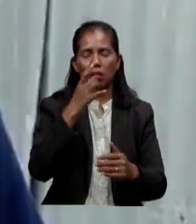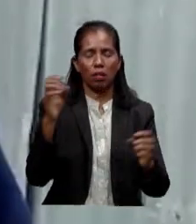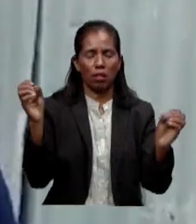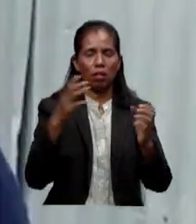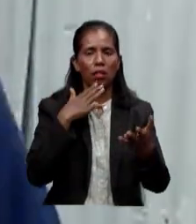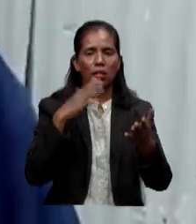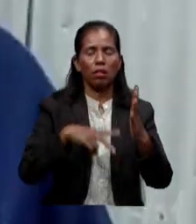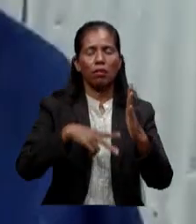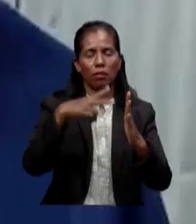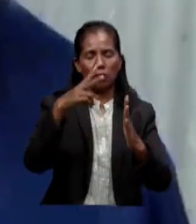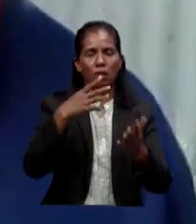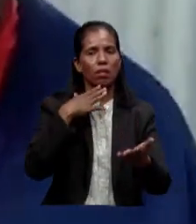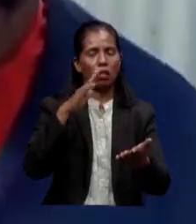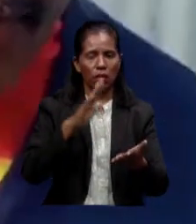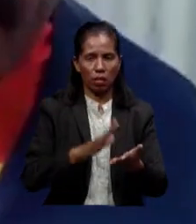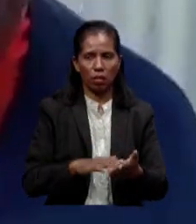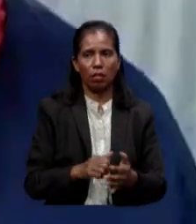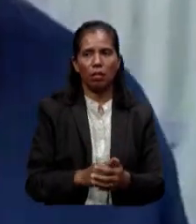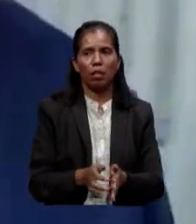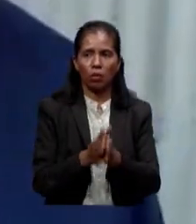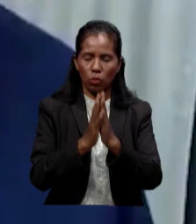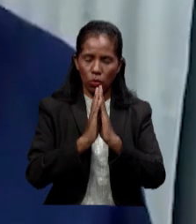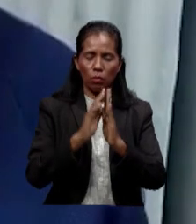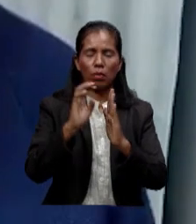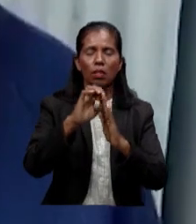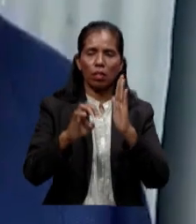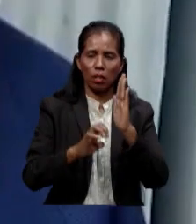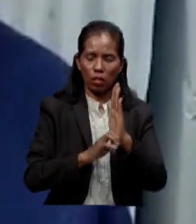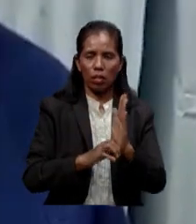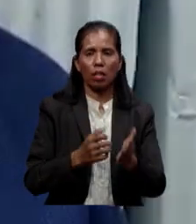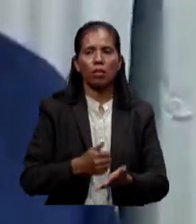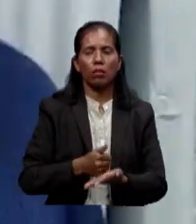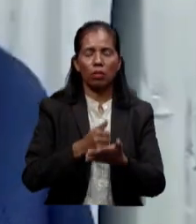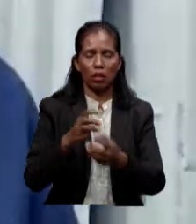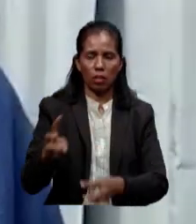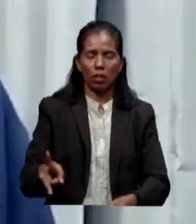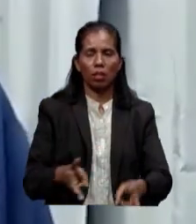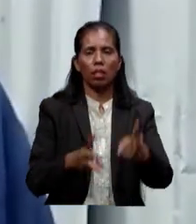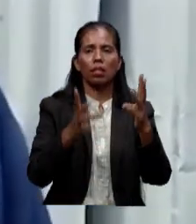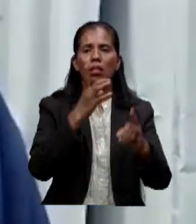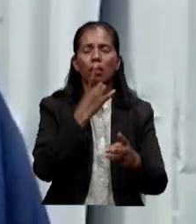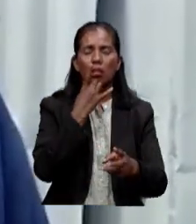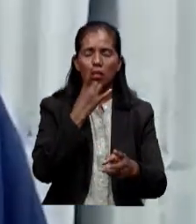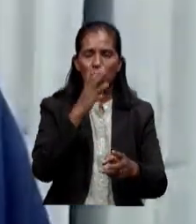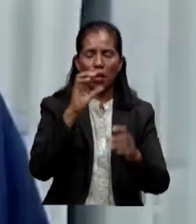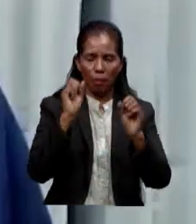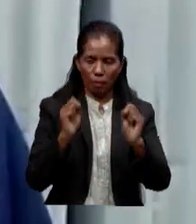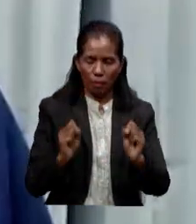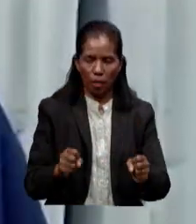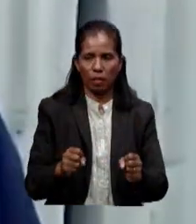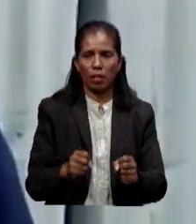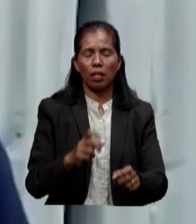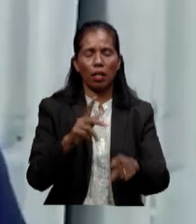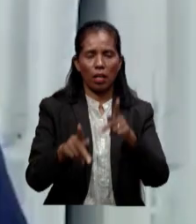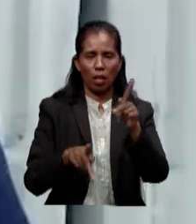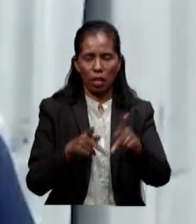mai ho valor ladun dia. Neba husu be istano. Atu tau matan ba, estrada no elektrisidade para bele povo